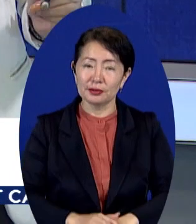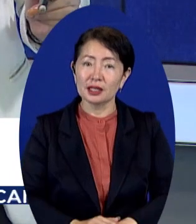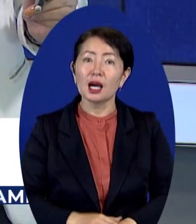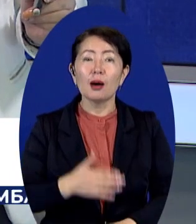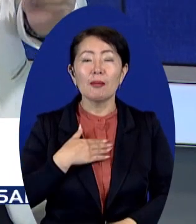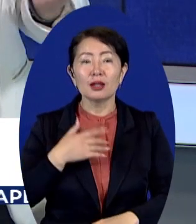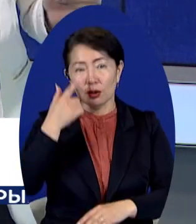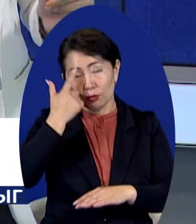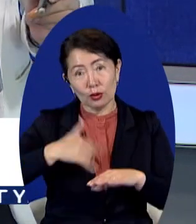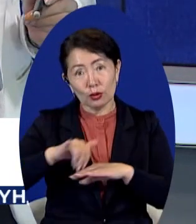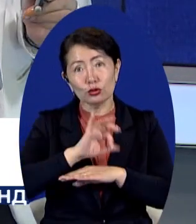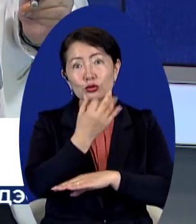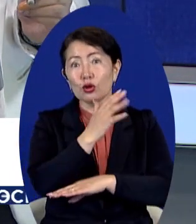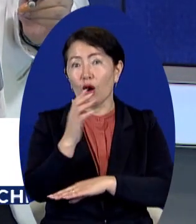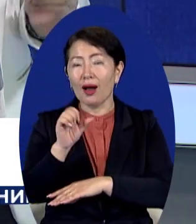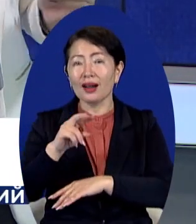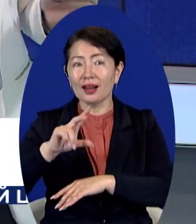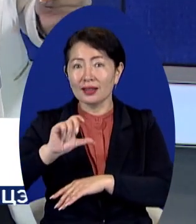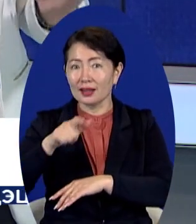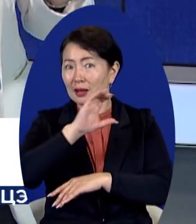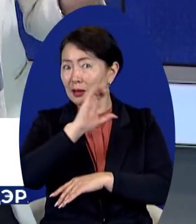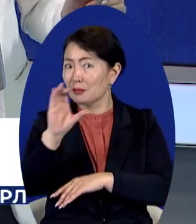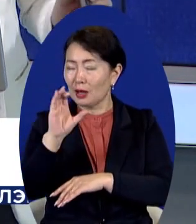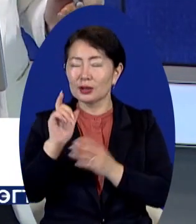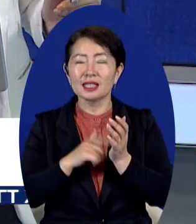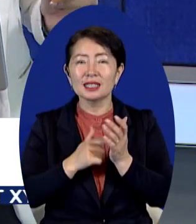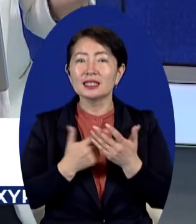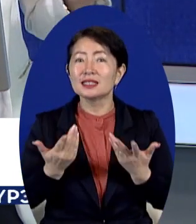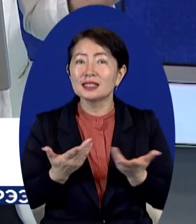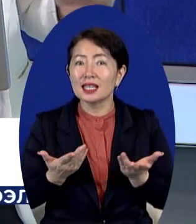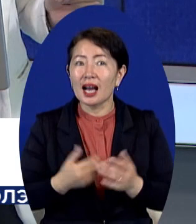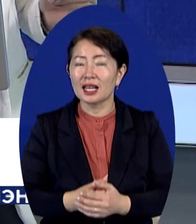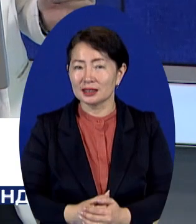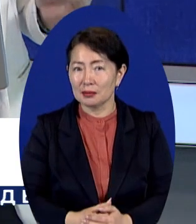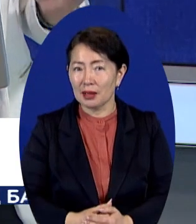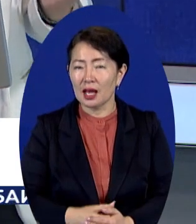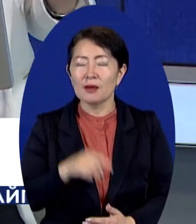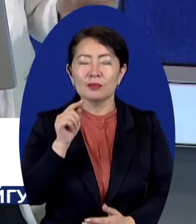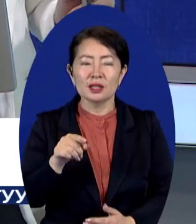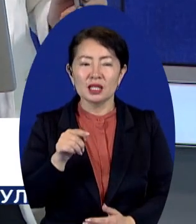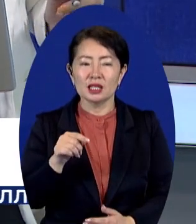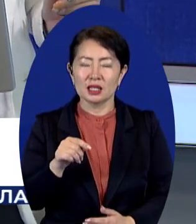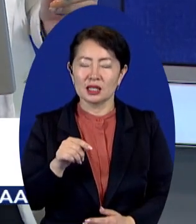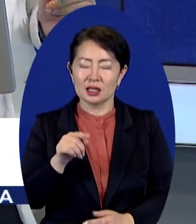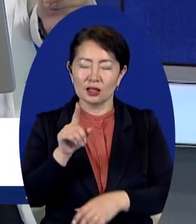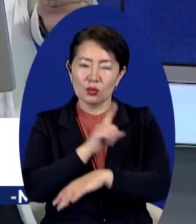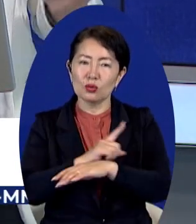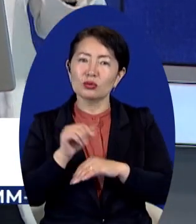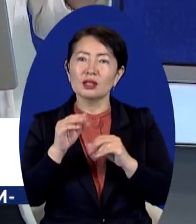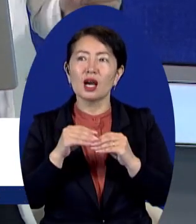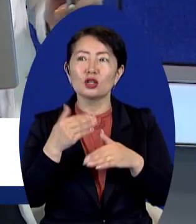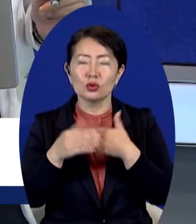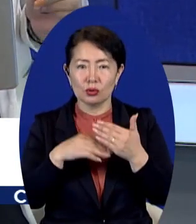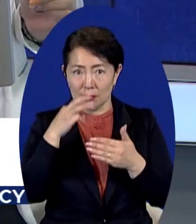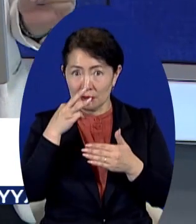манай улсад ойн агентлаг байгуулах шаардлага яагаад бий болсон бэ? Үүнийг байгуулснаар ямар үр дүнд хүрэх юм бэ гэдэг мэдээллийг бид